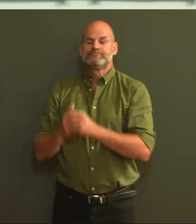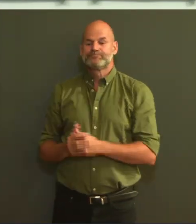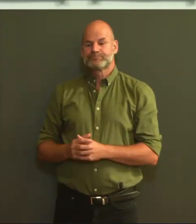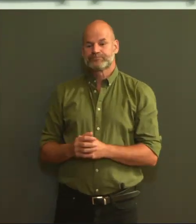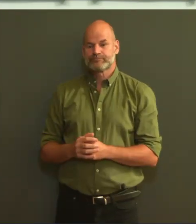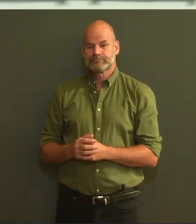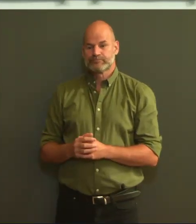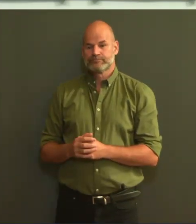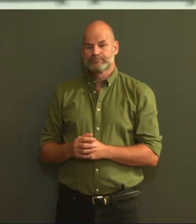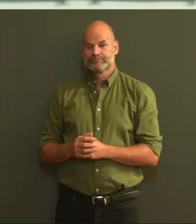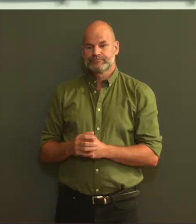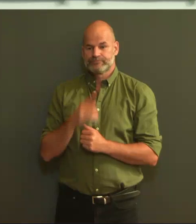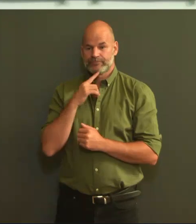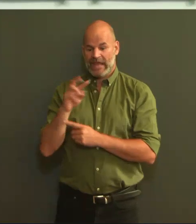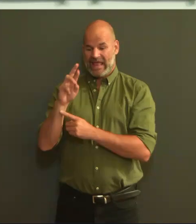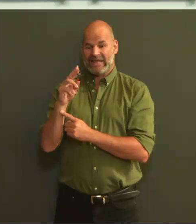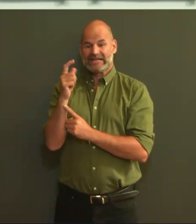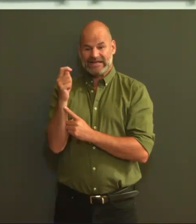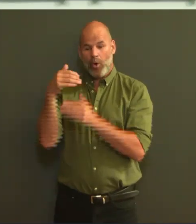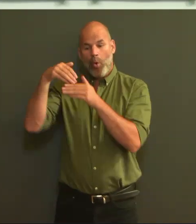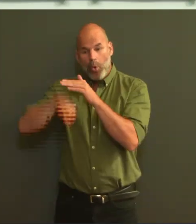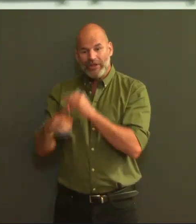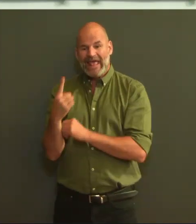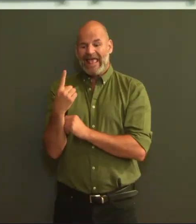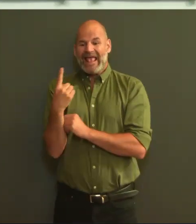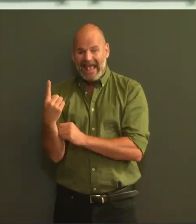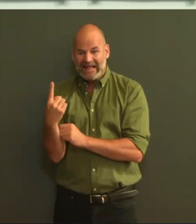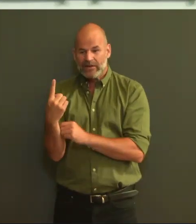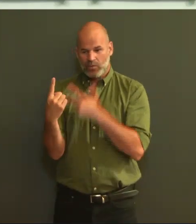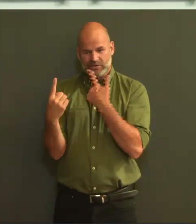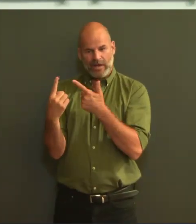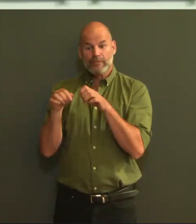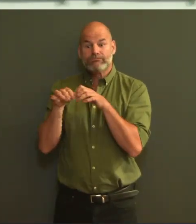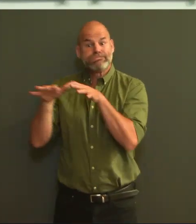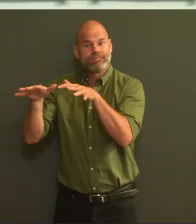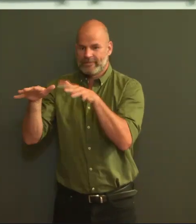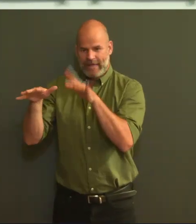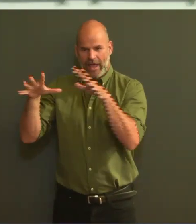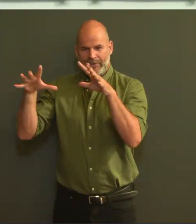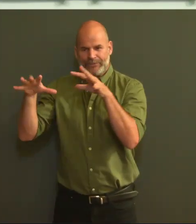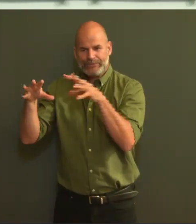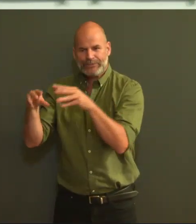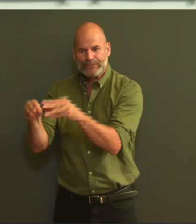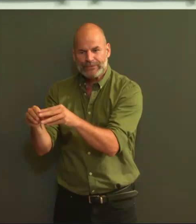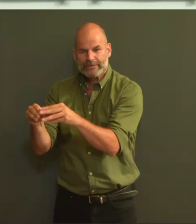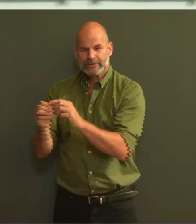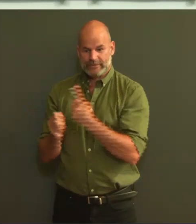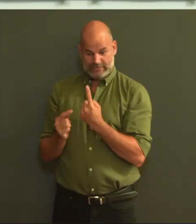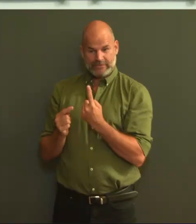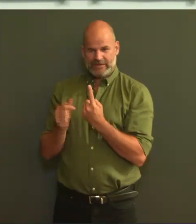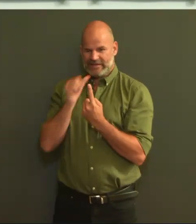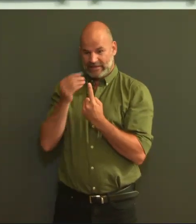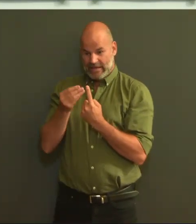gemiddeld minder dan 1 andere persoon besmetten. En dan gaat de epidemie langzaamaan uitdoven. Het is